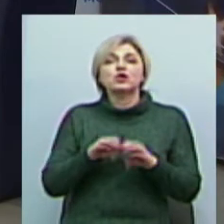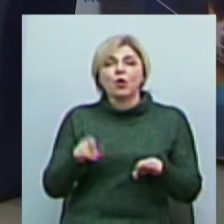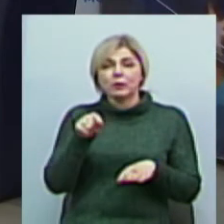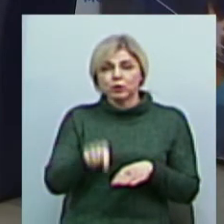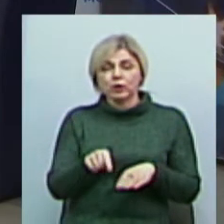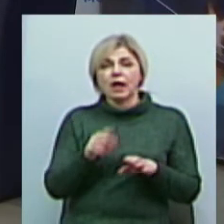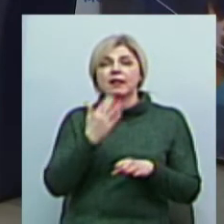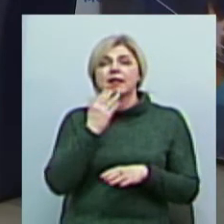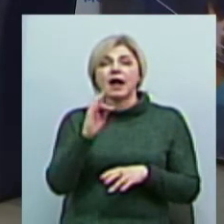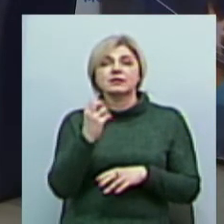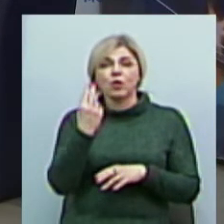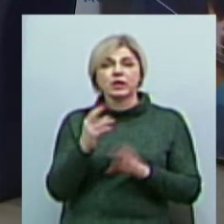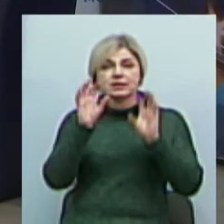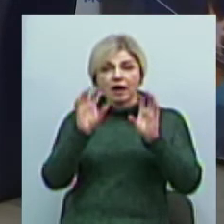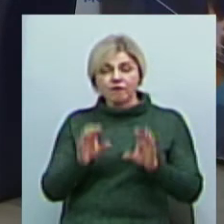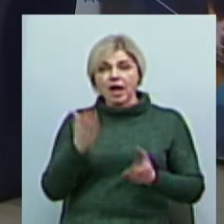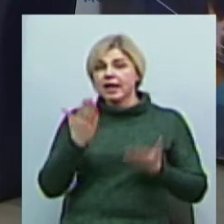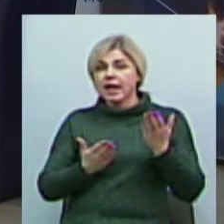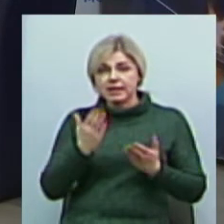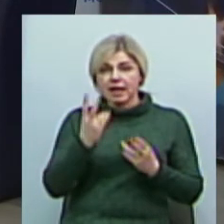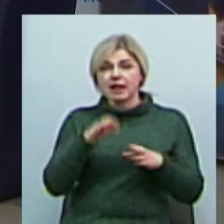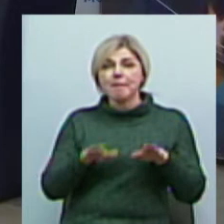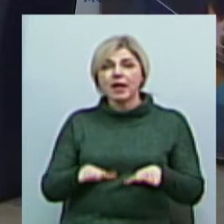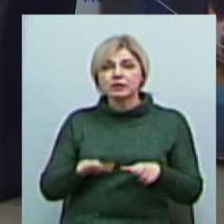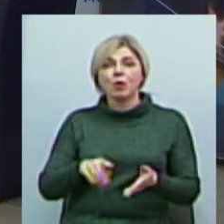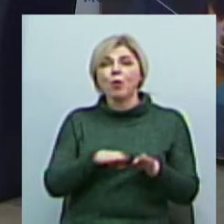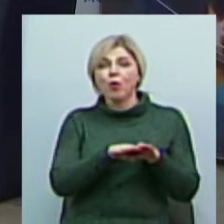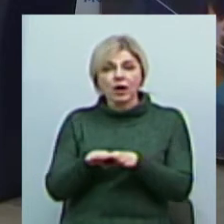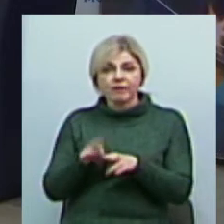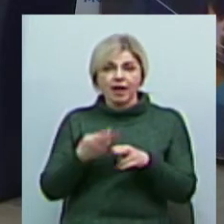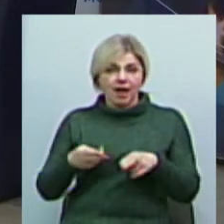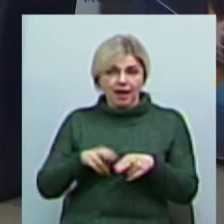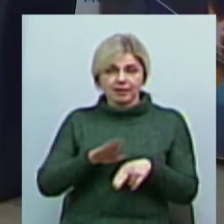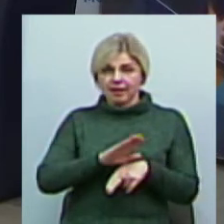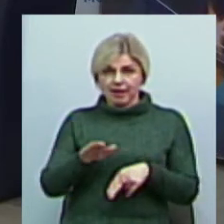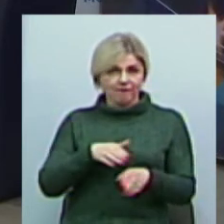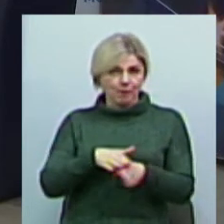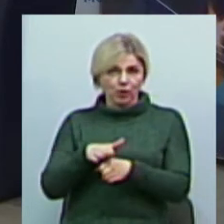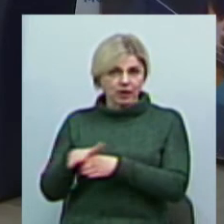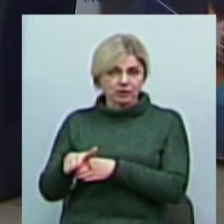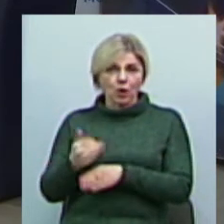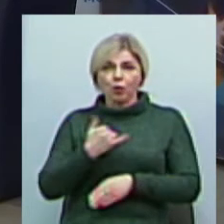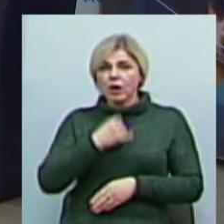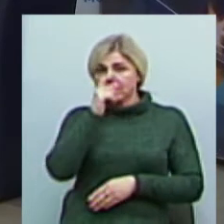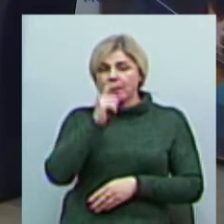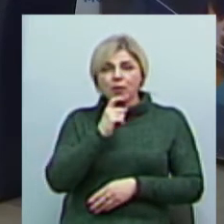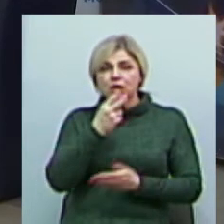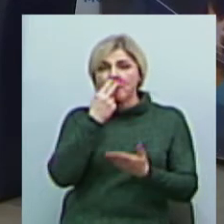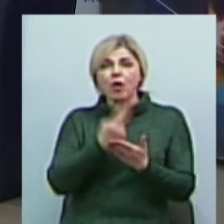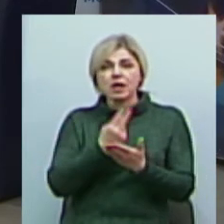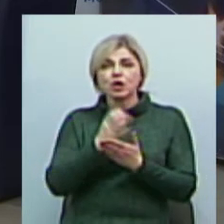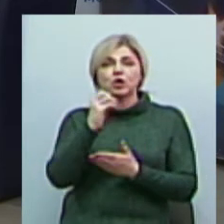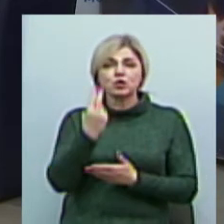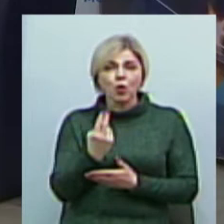национальное законодательство, если оно на местном уровне, это не выполняется. Если у нас непонятны показатели ни социально-экономического развития,